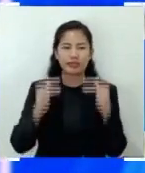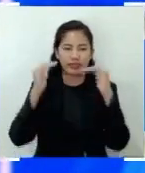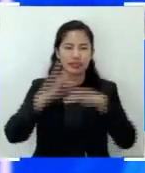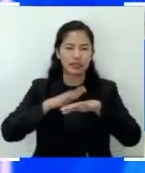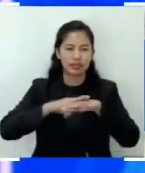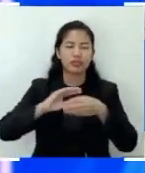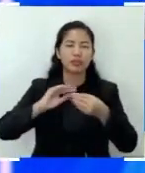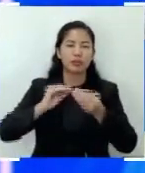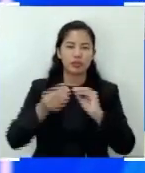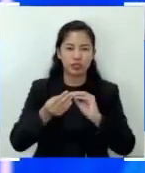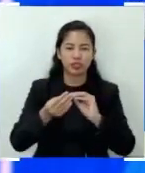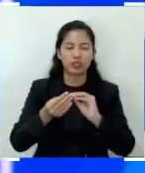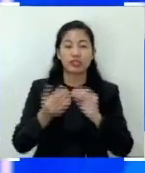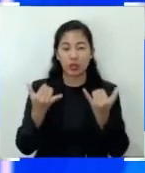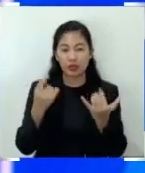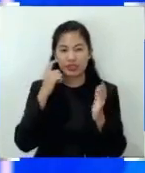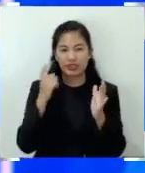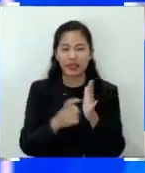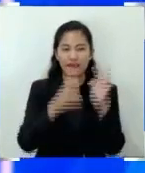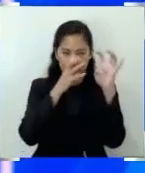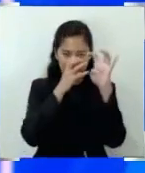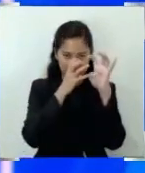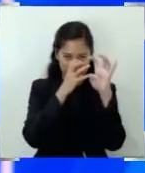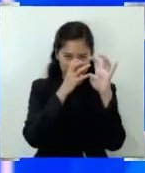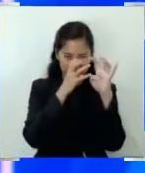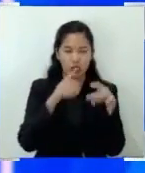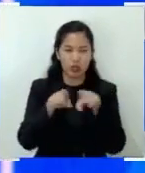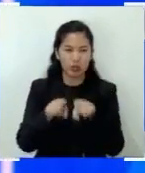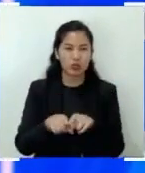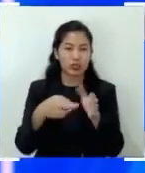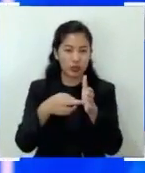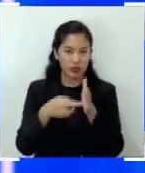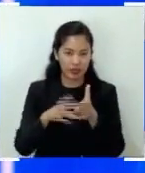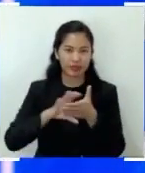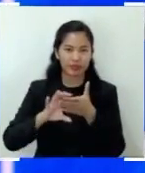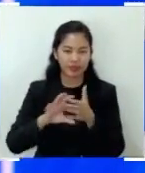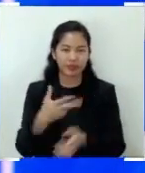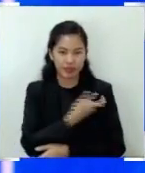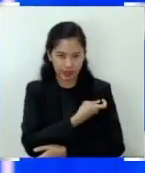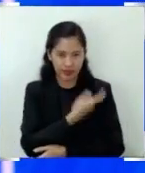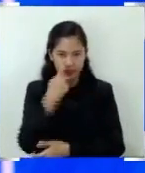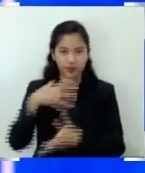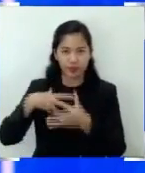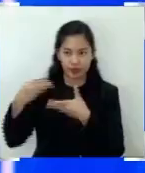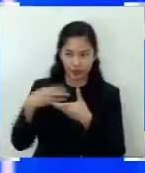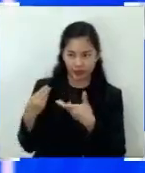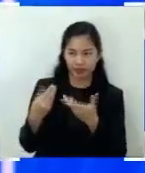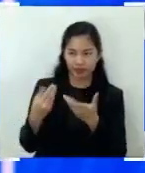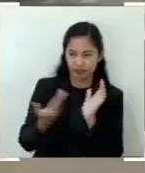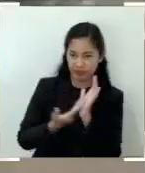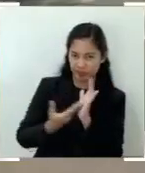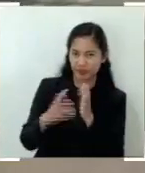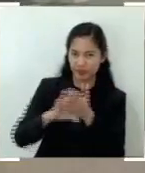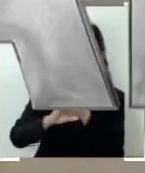po yung paghihigpit sa COVID health protocols at pagre-require ng vaccination cards para makalabas. Saksi, si June Veneracion.